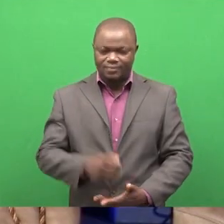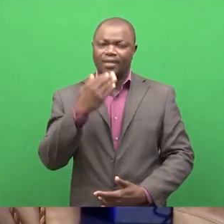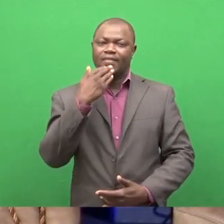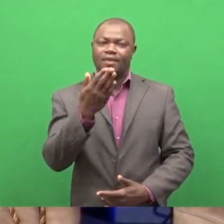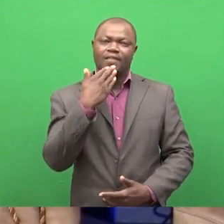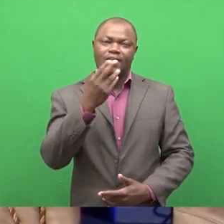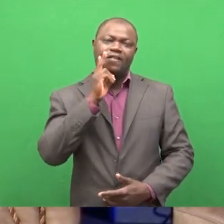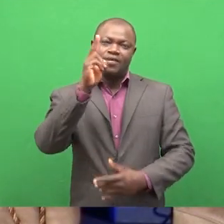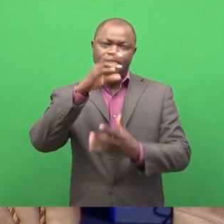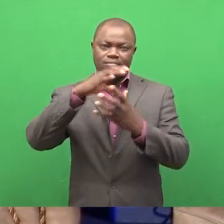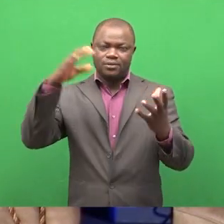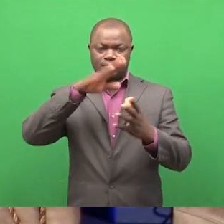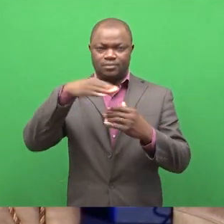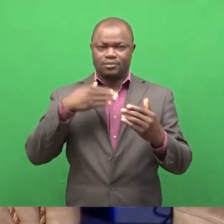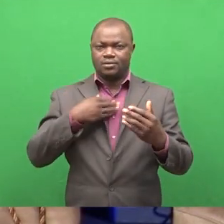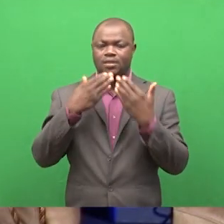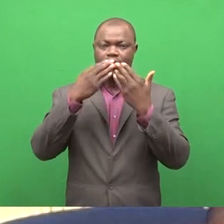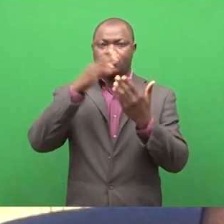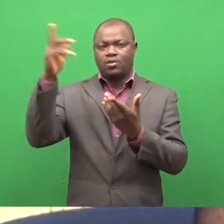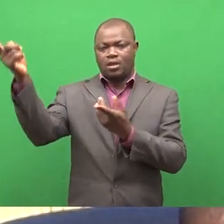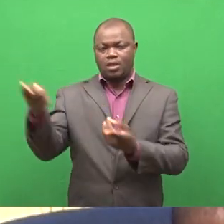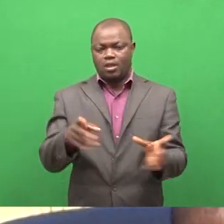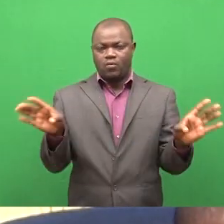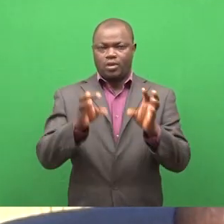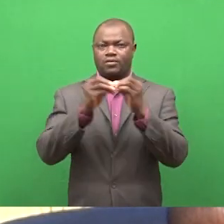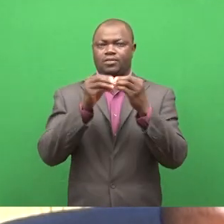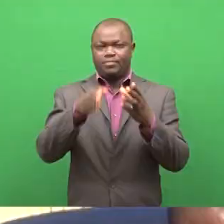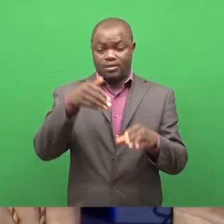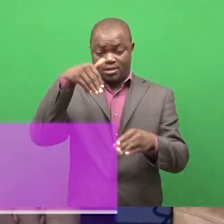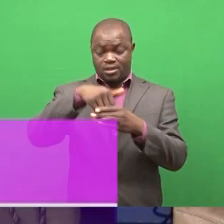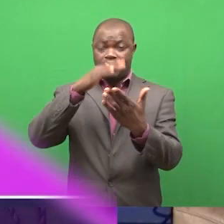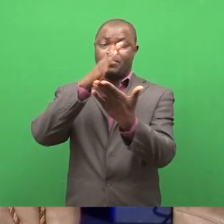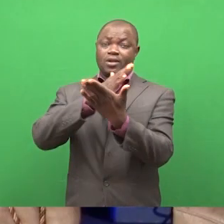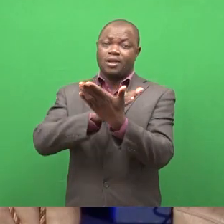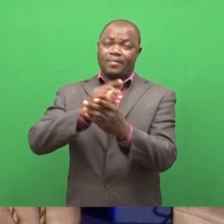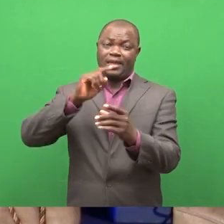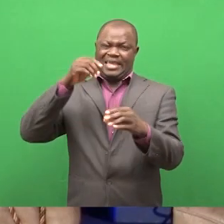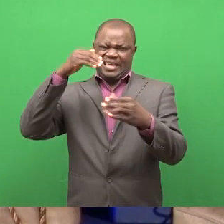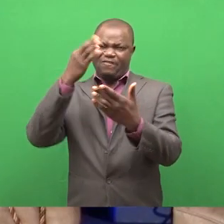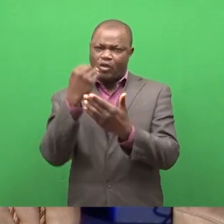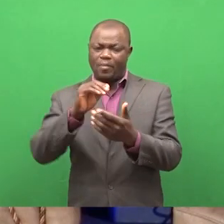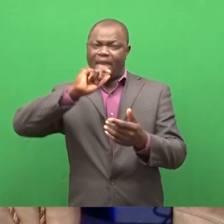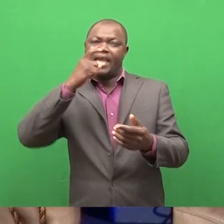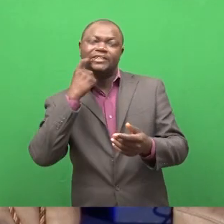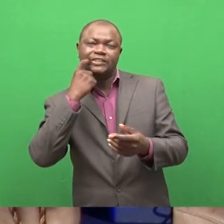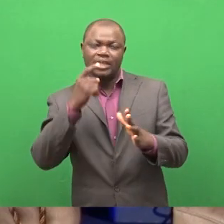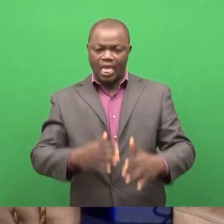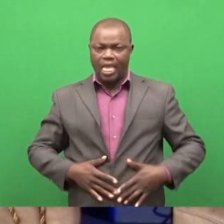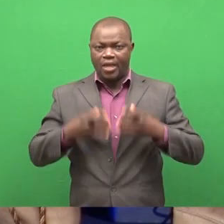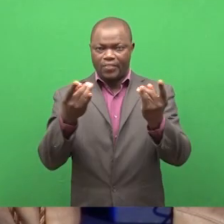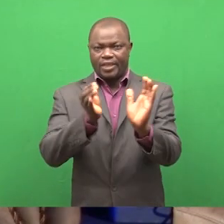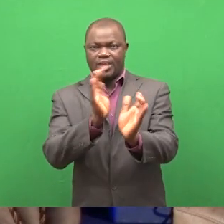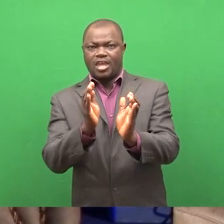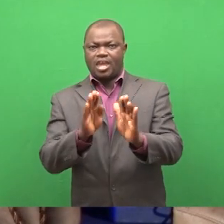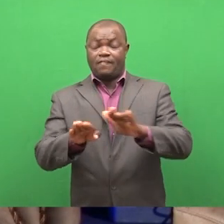Maite enyu adigani chirongo tiene nokura mapchingo tandadzana nesu imomo muchirongo chatiri kupiwa neve AIDS Healthcare Foundation. Vati pachirongo